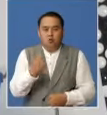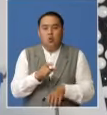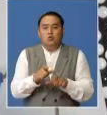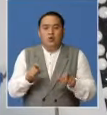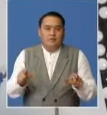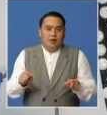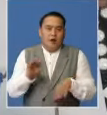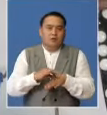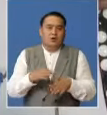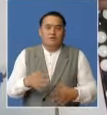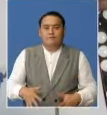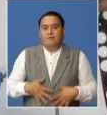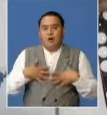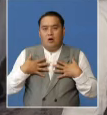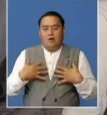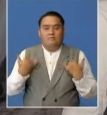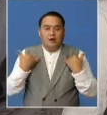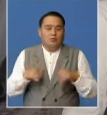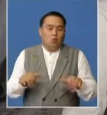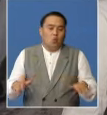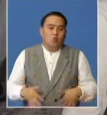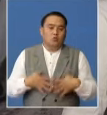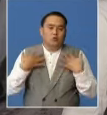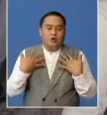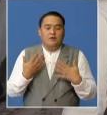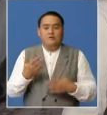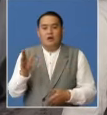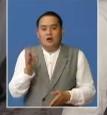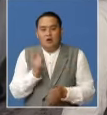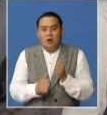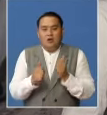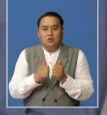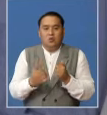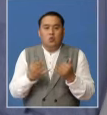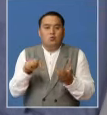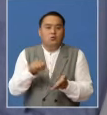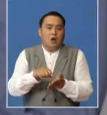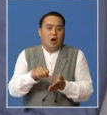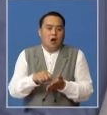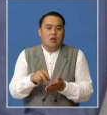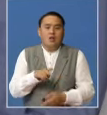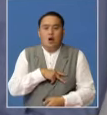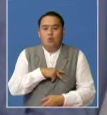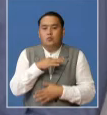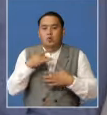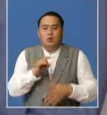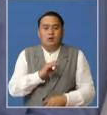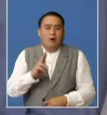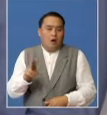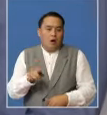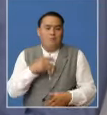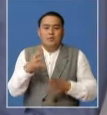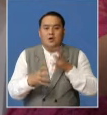пациентов санатория остались в восторге от каждого выступления Исагуловой. На данный момент участница и лауреат многих республиканских